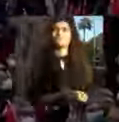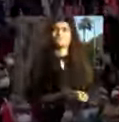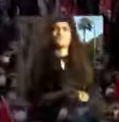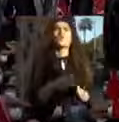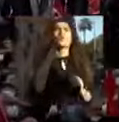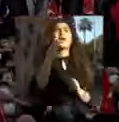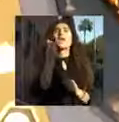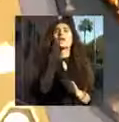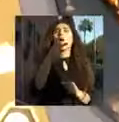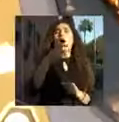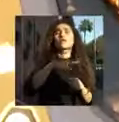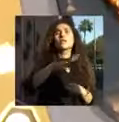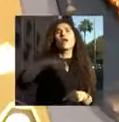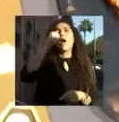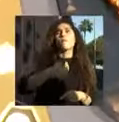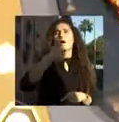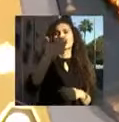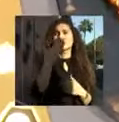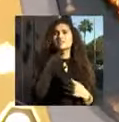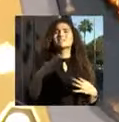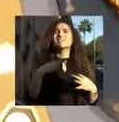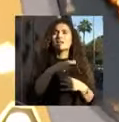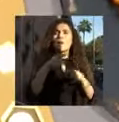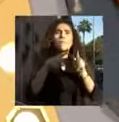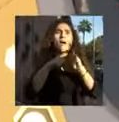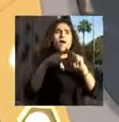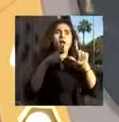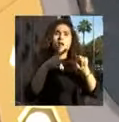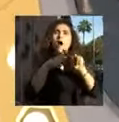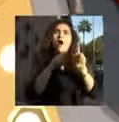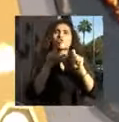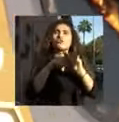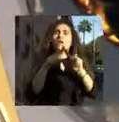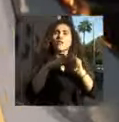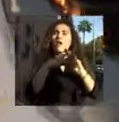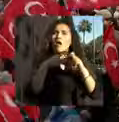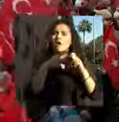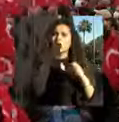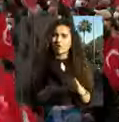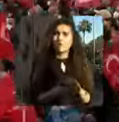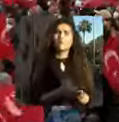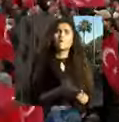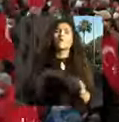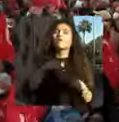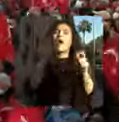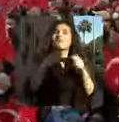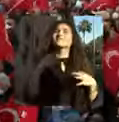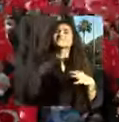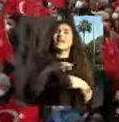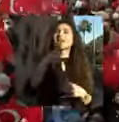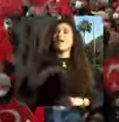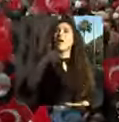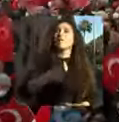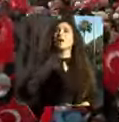İYİ Parti genel başkanı Sayın Meral Akşener. Buradan sayın genel